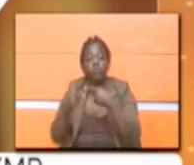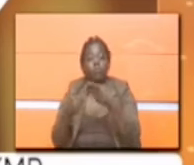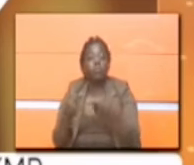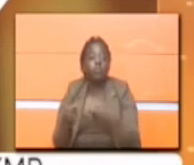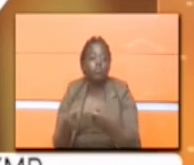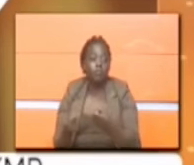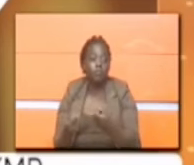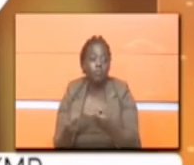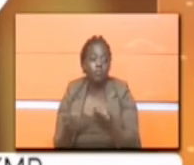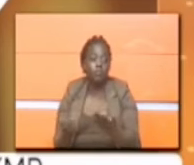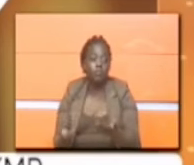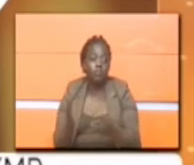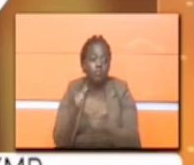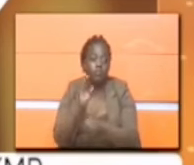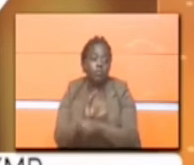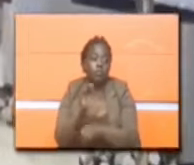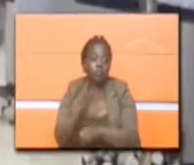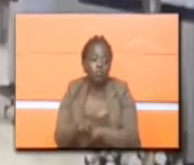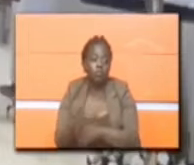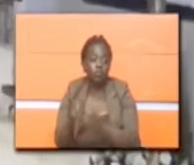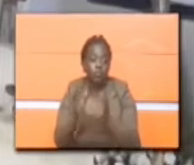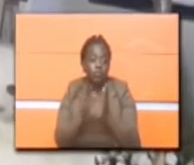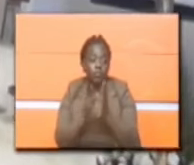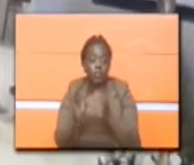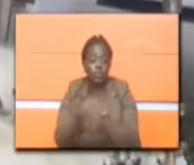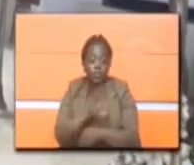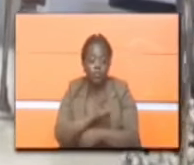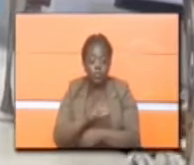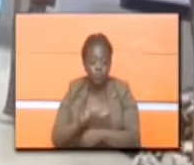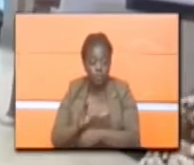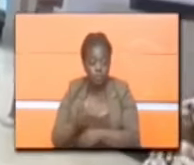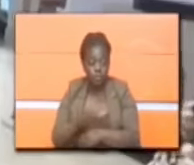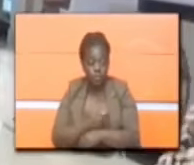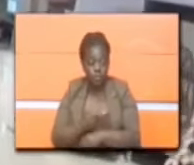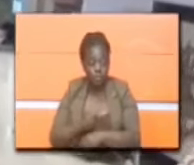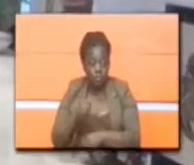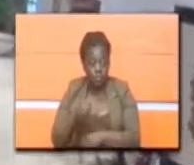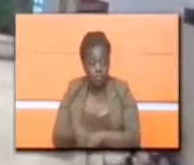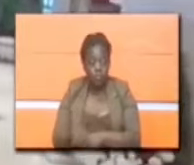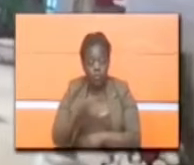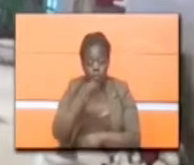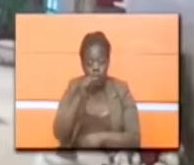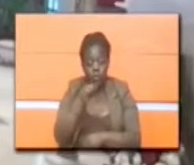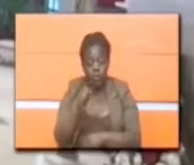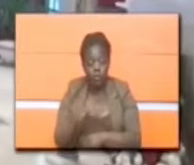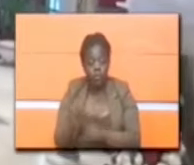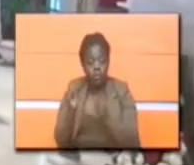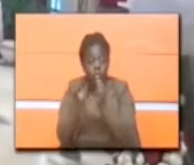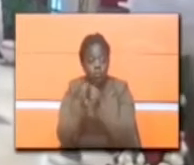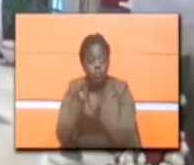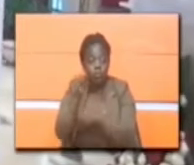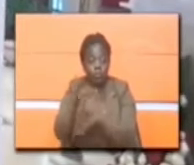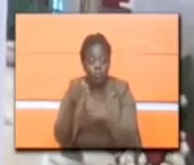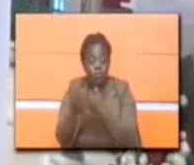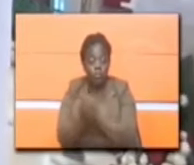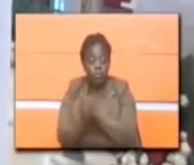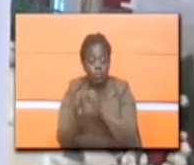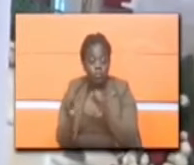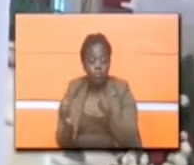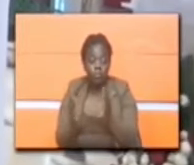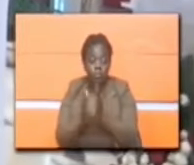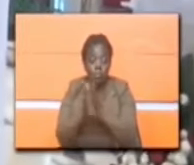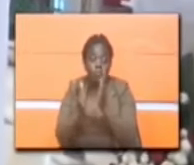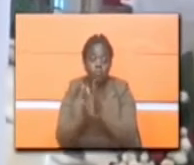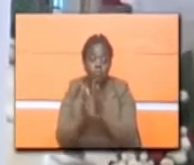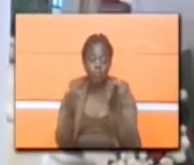maaso ku chachi ya Christ the King. Maama wa Nakibuka ne jjajja w'omugole ababadde bakwatiddwa oluvannyuma lw'okuyimbulwa